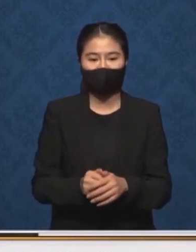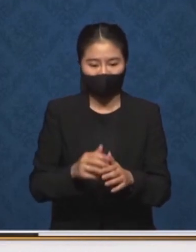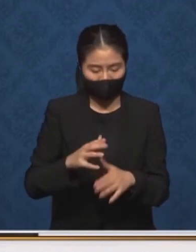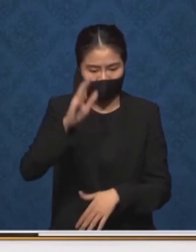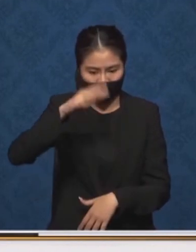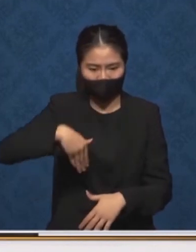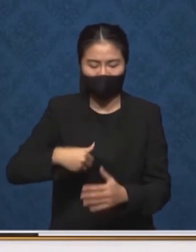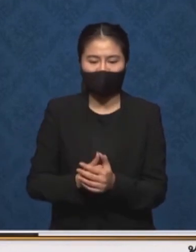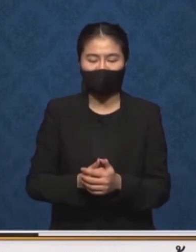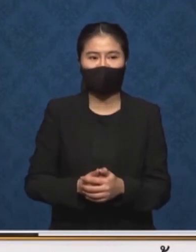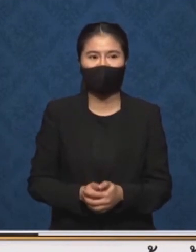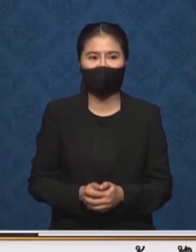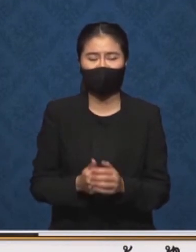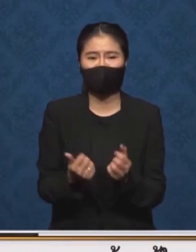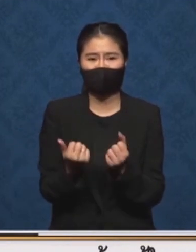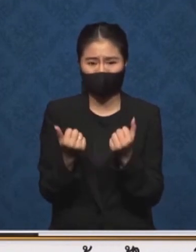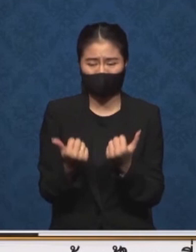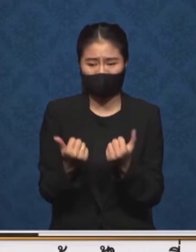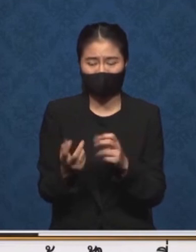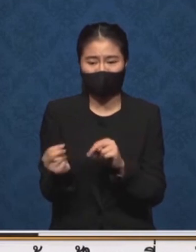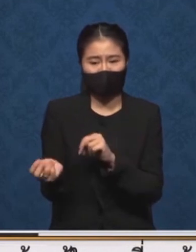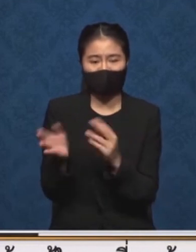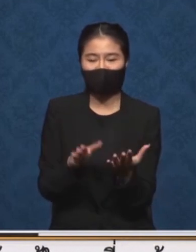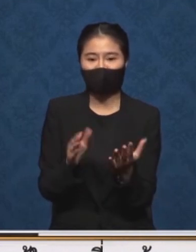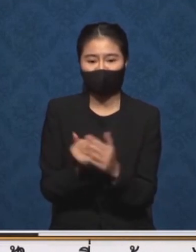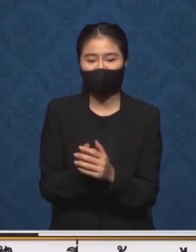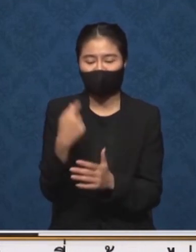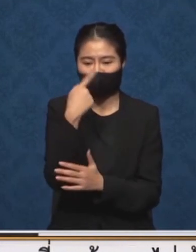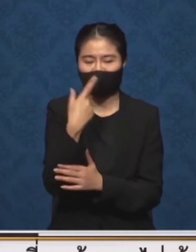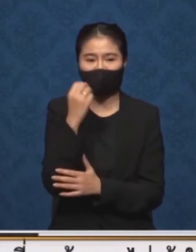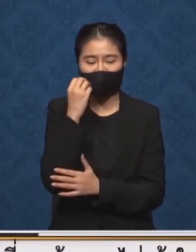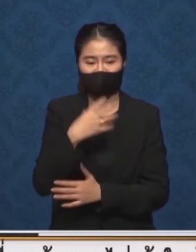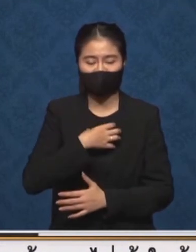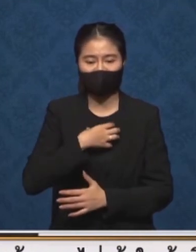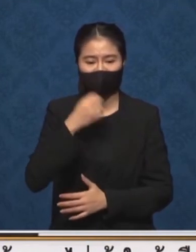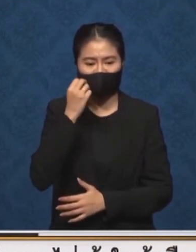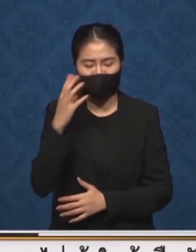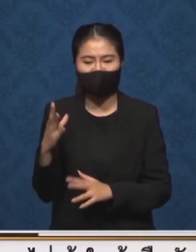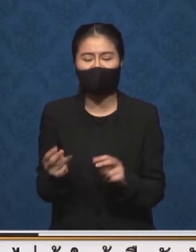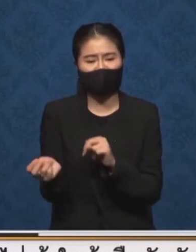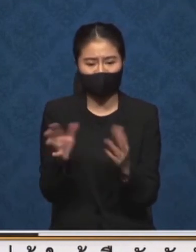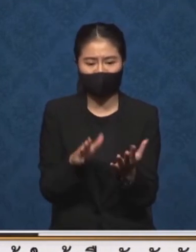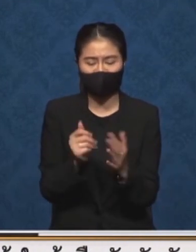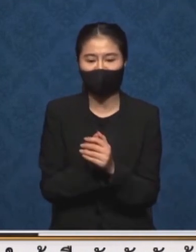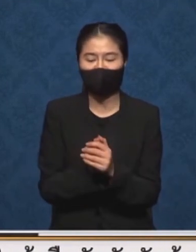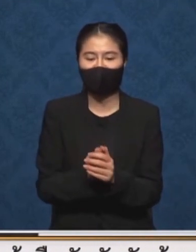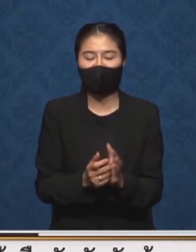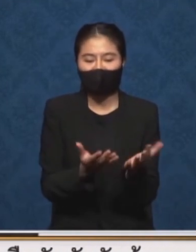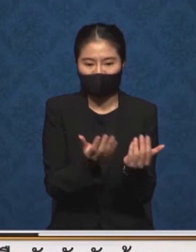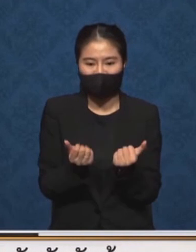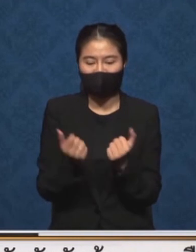ที่จงหัไมอย